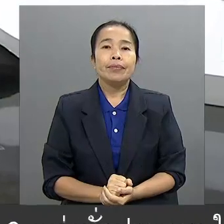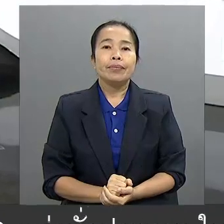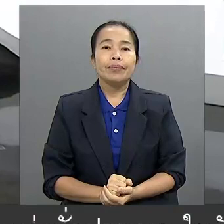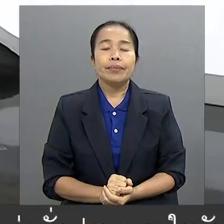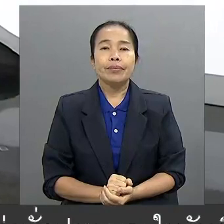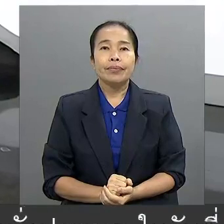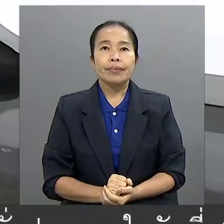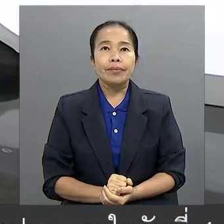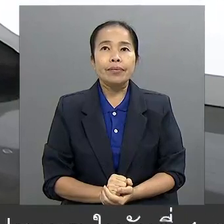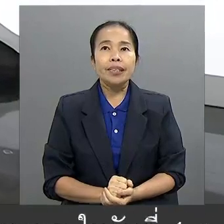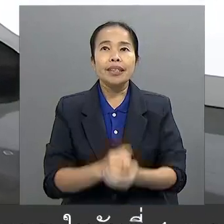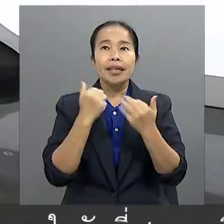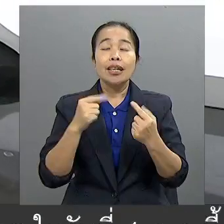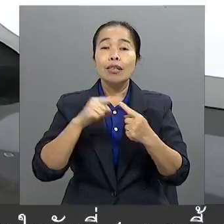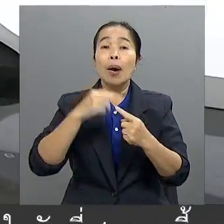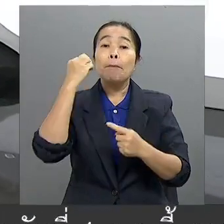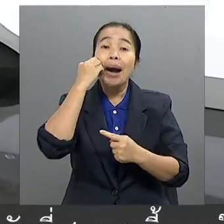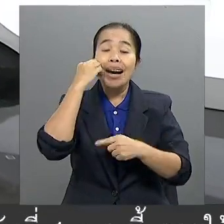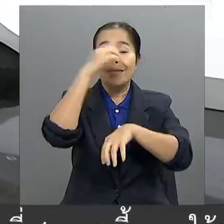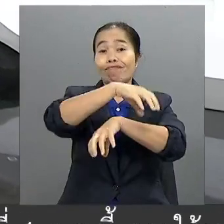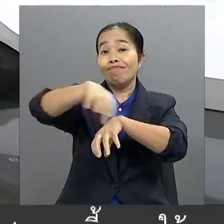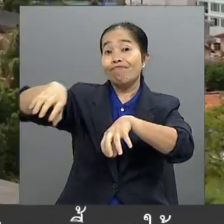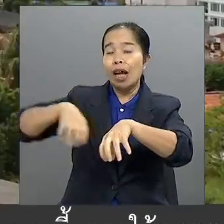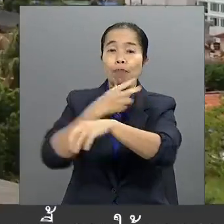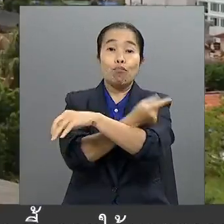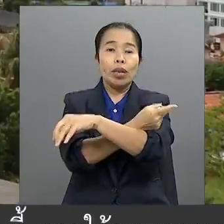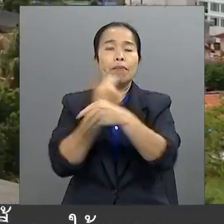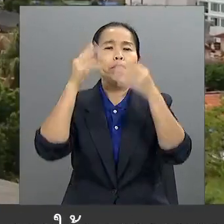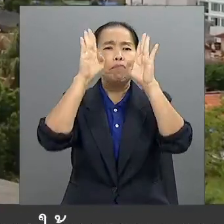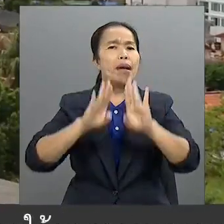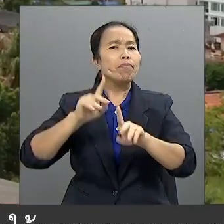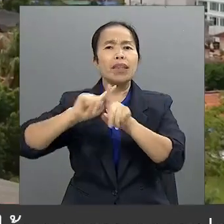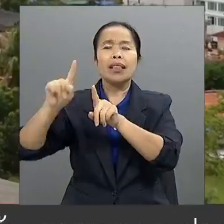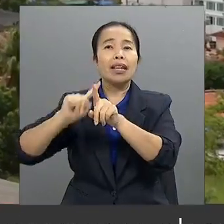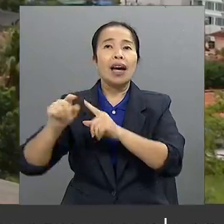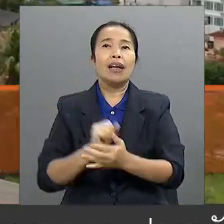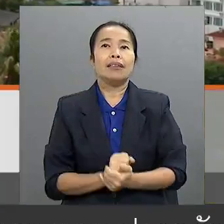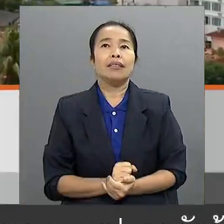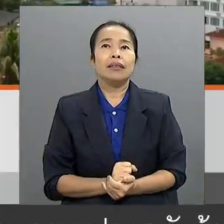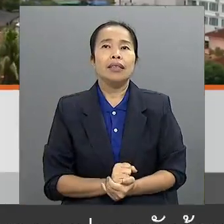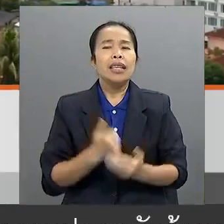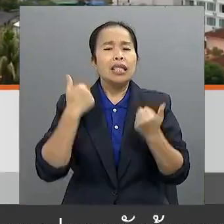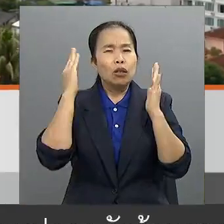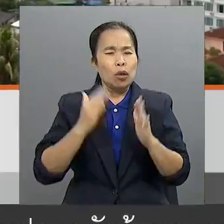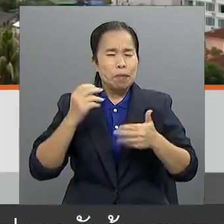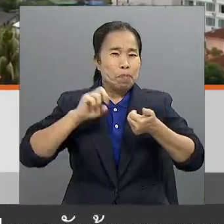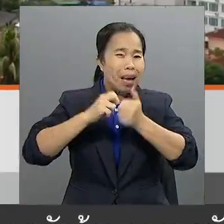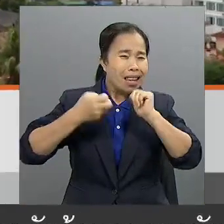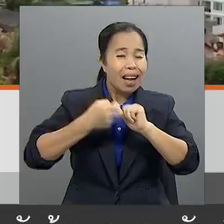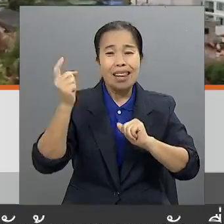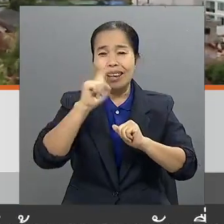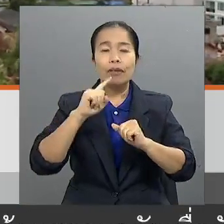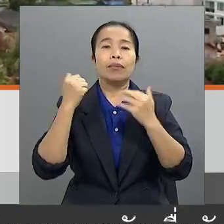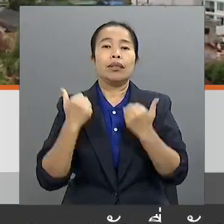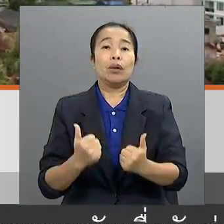อสังหาริมทรัพย์ในพื้นที่ภูเก็ตนี้มีอยู่หลายประเภทนะคะประเภทที่น่าจะได้รับผลกระทบหนักหน่อยในช่วงนี้นะคะนอกจากก